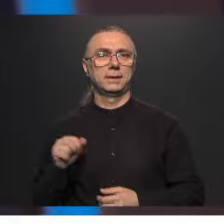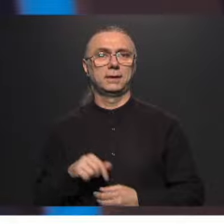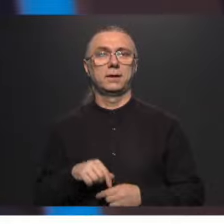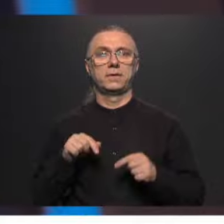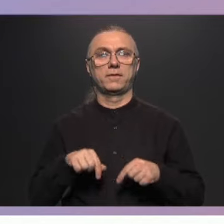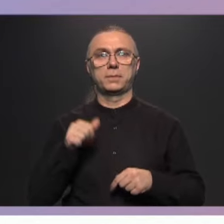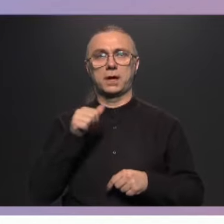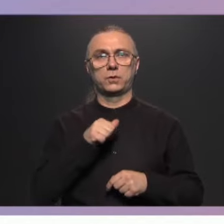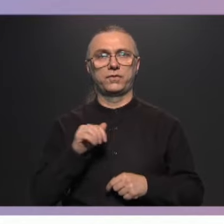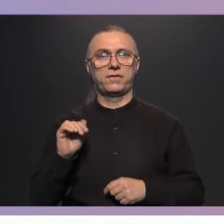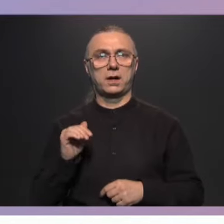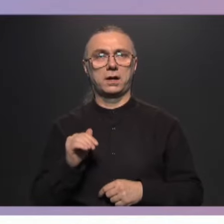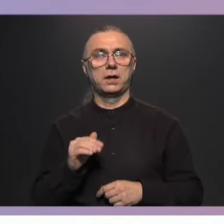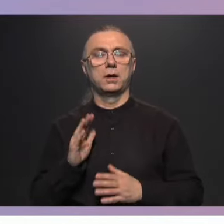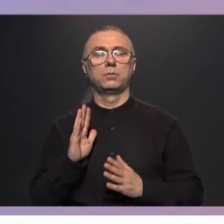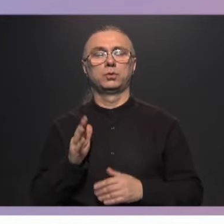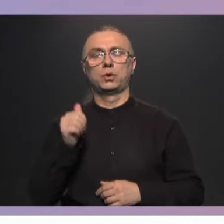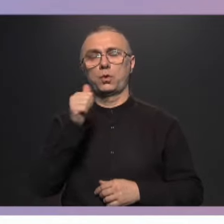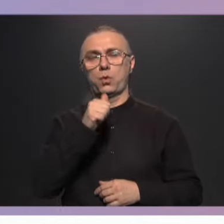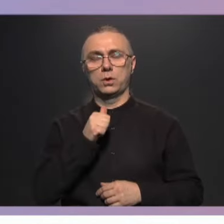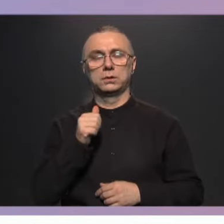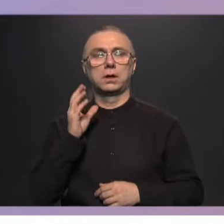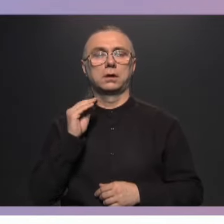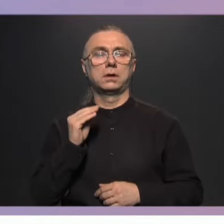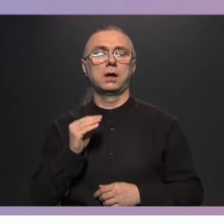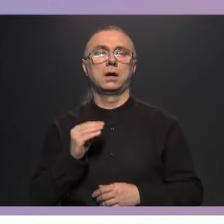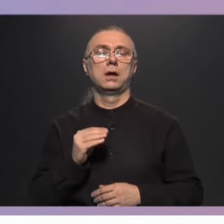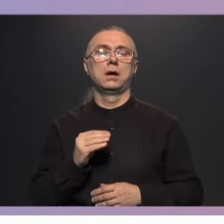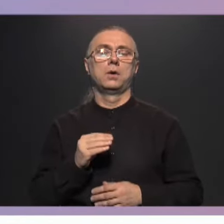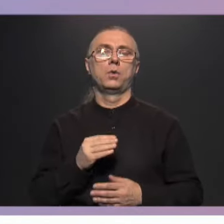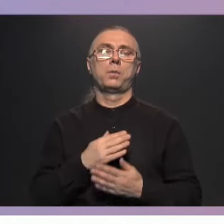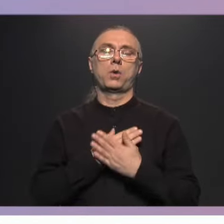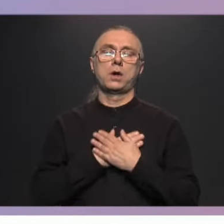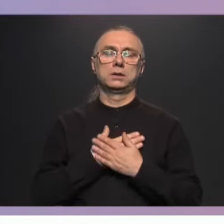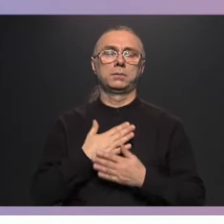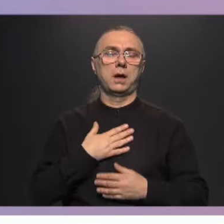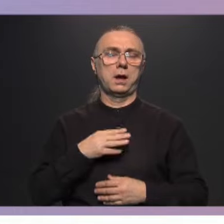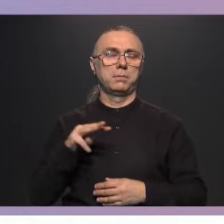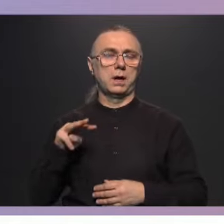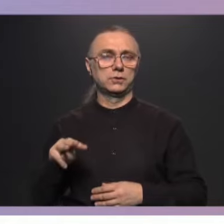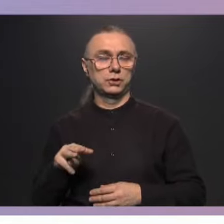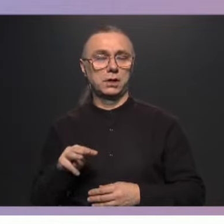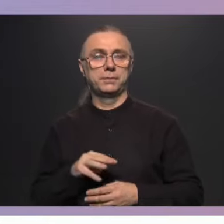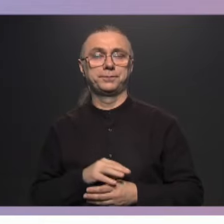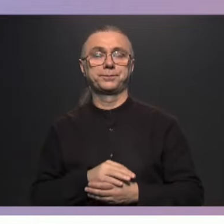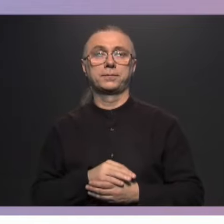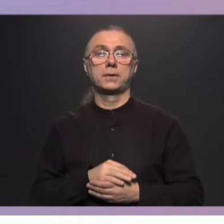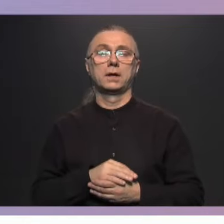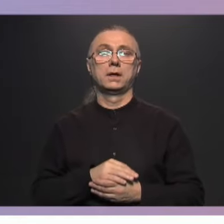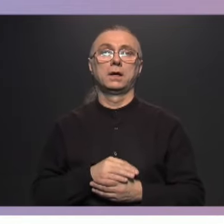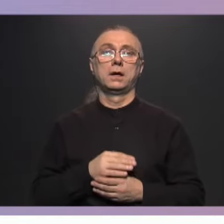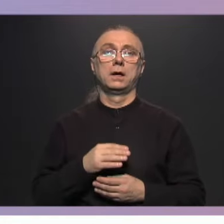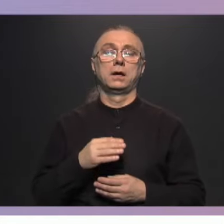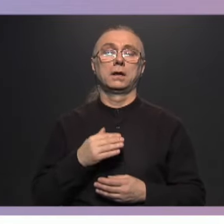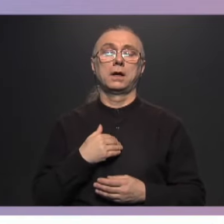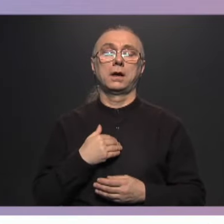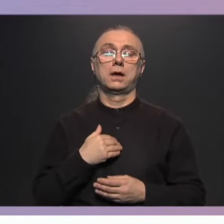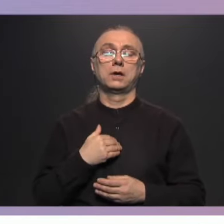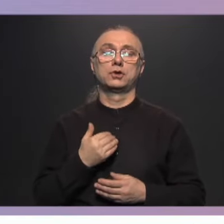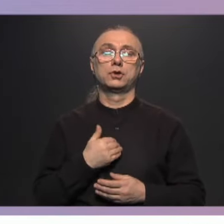в феврале будет год, как упокоилась моя матушка. Вот, это будет в среду. Я хочу заказать, то мне